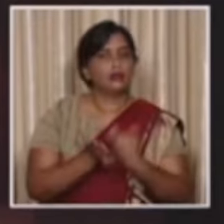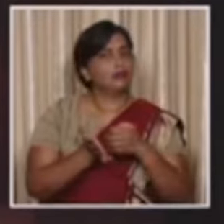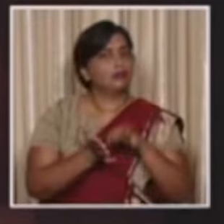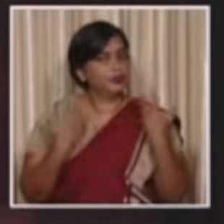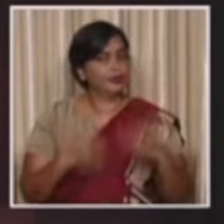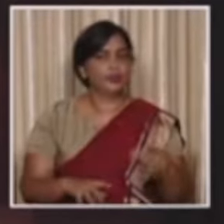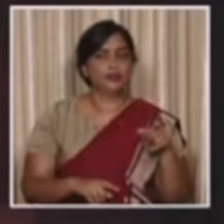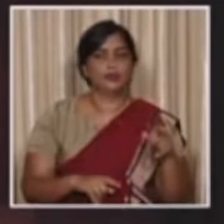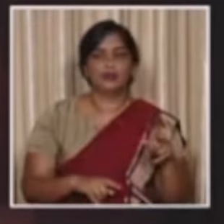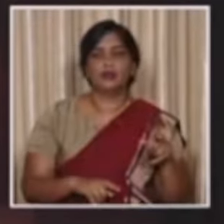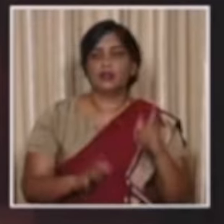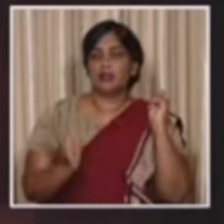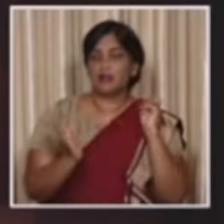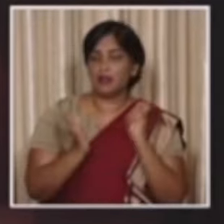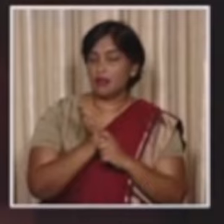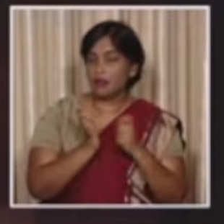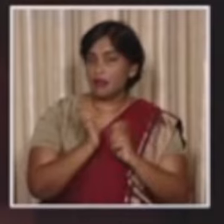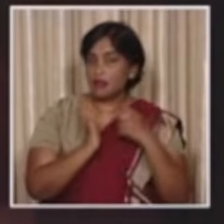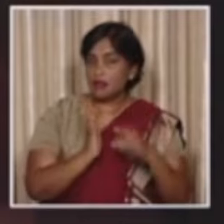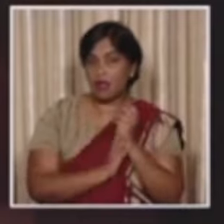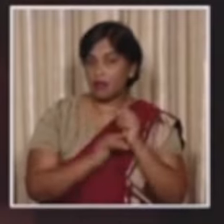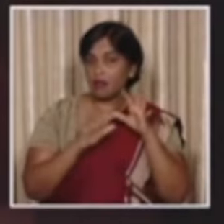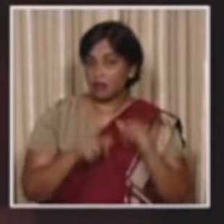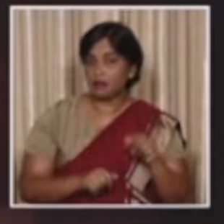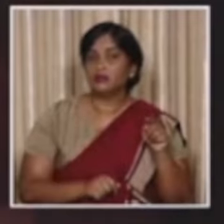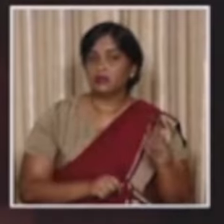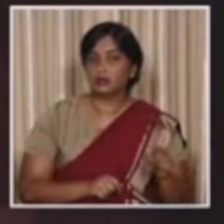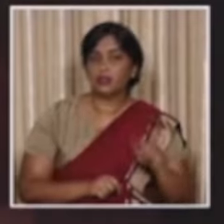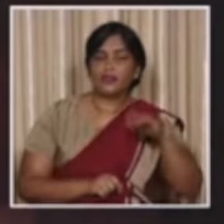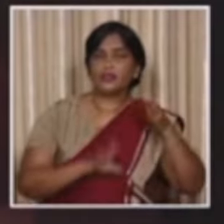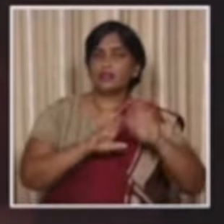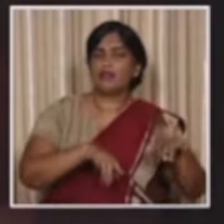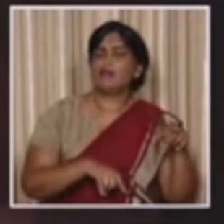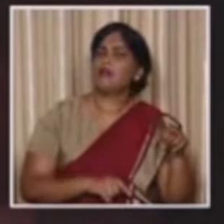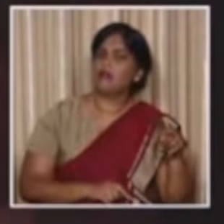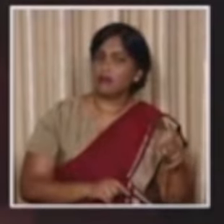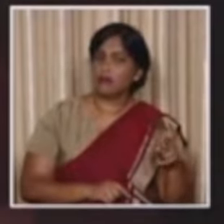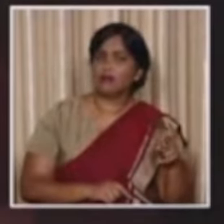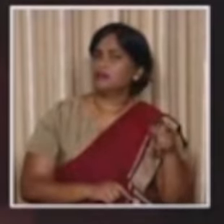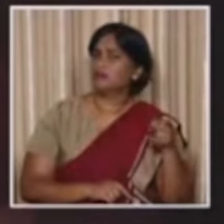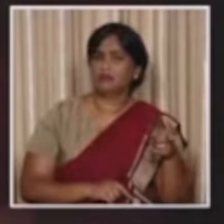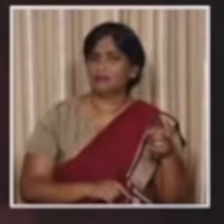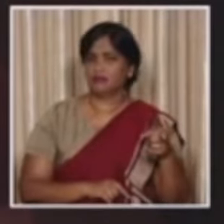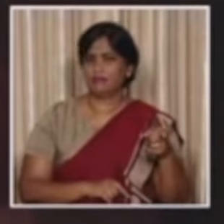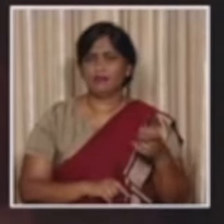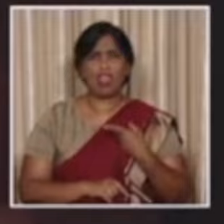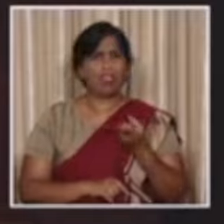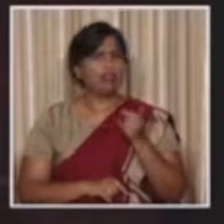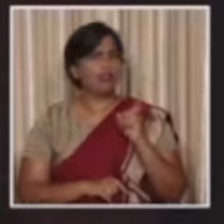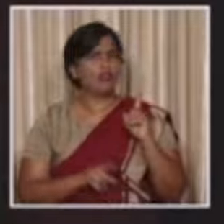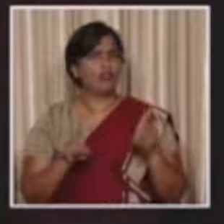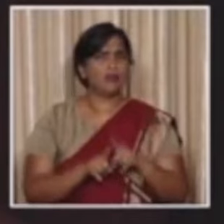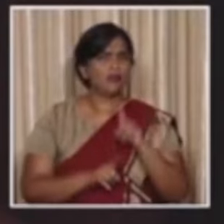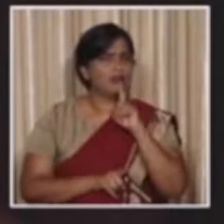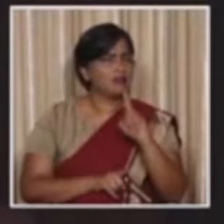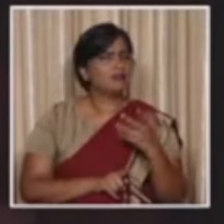ලියාපදිංචියත් ලැබපු ණය අයිතිවාසිකම හිමි වෙනත් දූදරුවන්ට ඒක කොහොමද ඒක නිකන් දඩුවමක් හැටියට පිනලයිස්